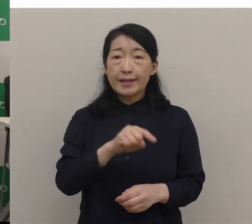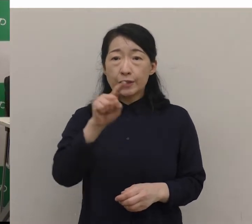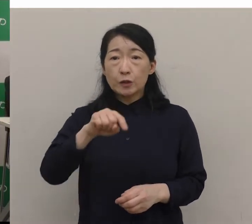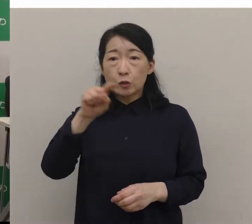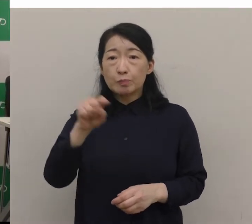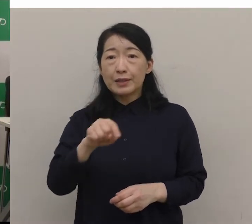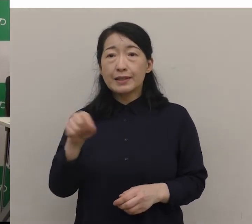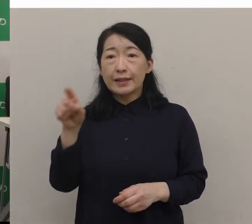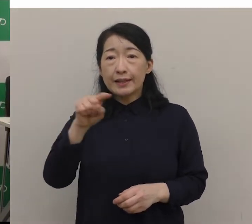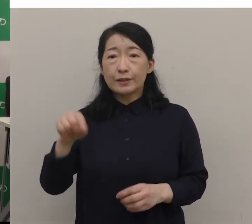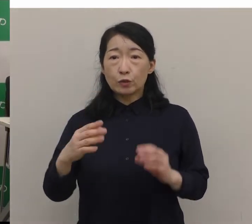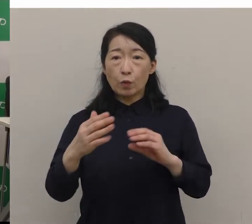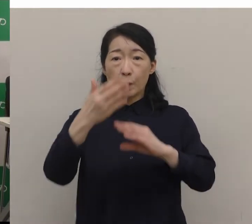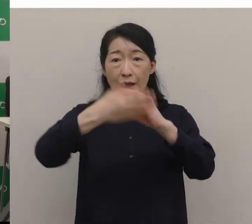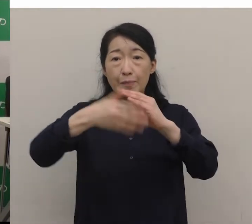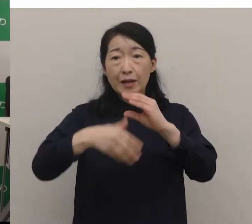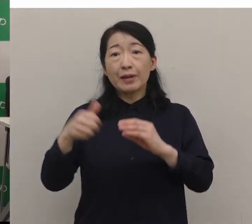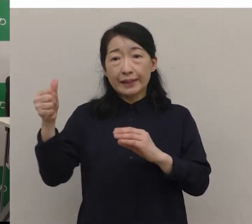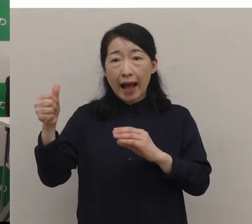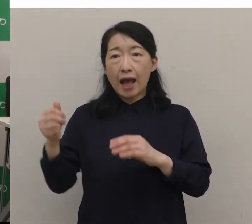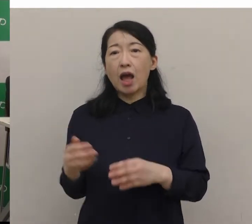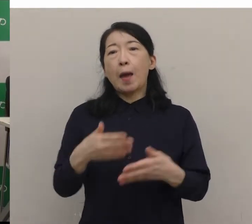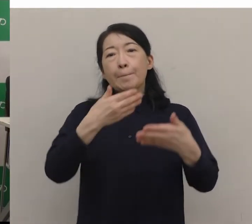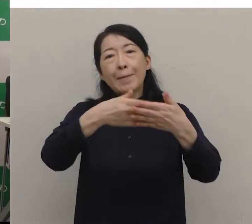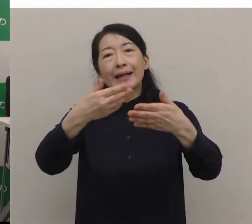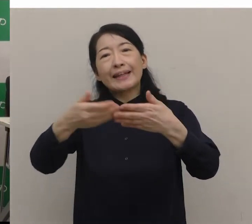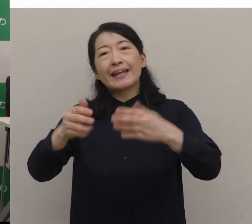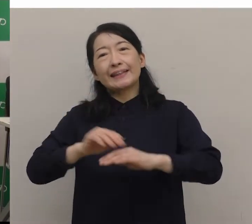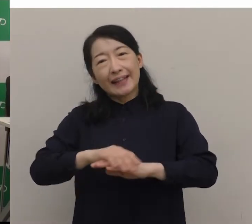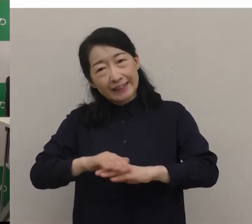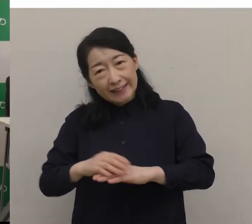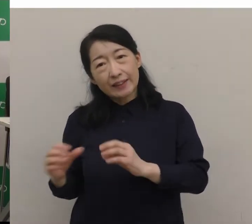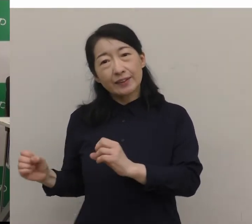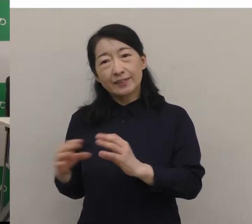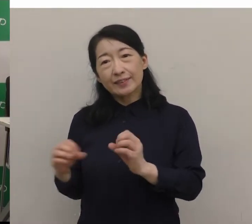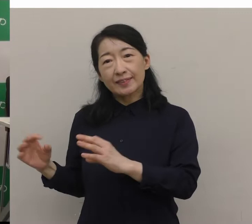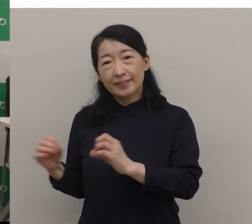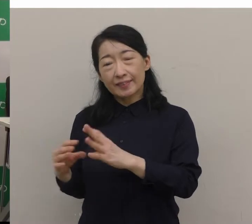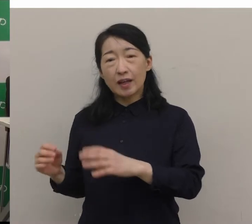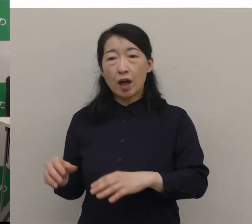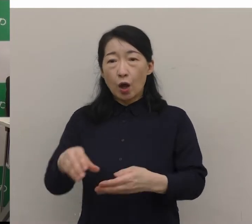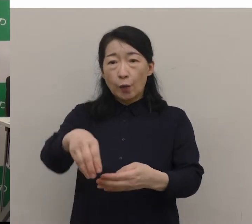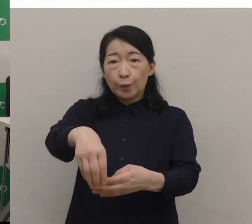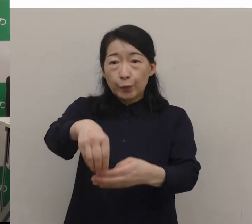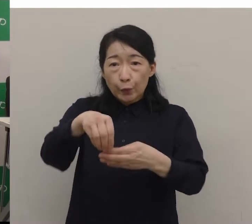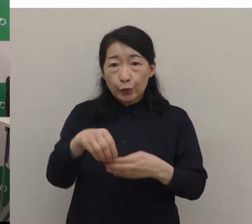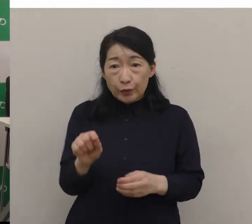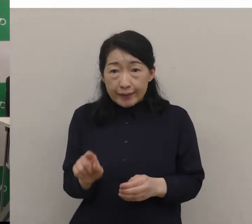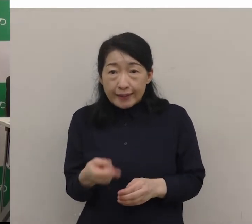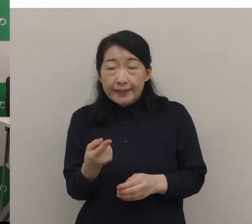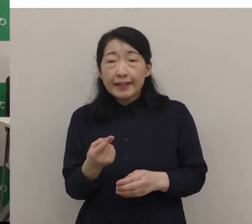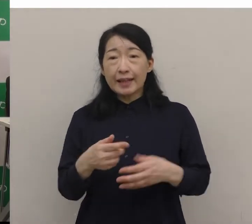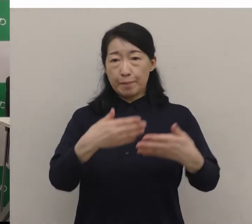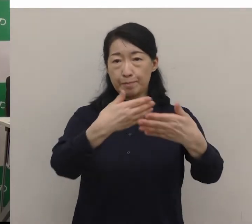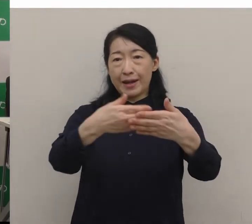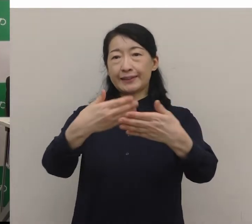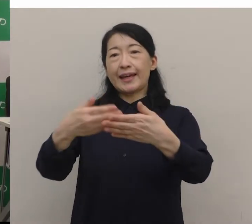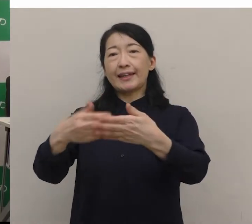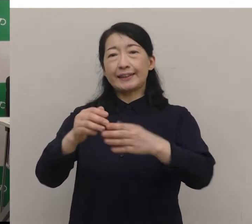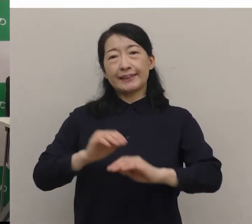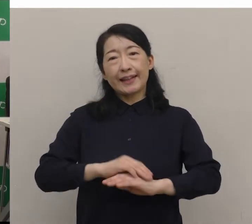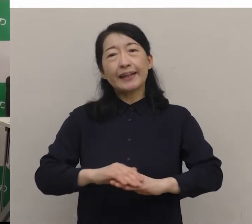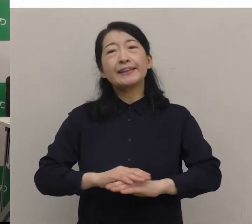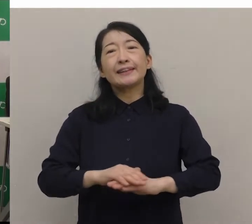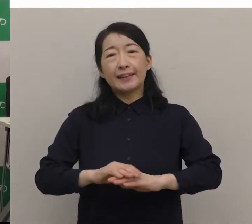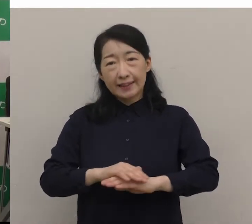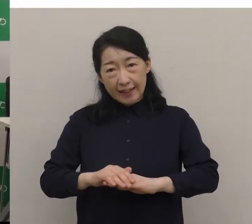ら、やっぱりパッケージ大事だよねっていうのもそこでお話をさせてもらったんですけど、手に取るきっかけっていうのはやっぱりちょっとパッケージが大